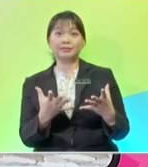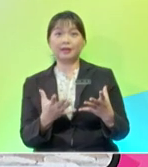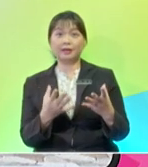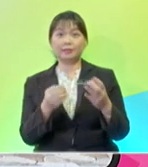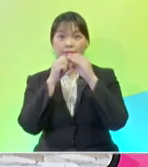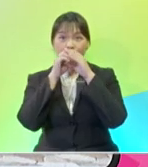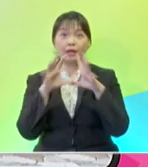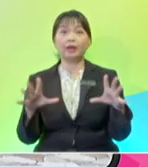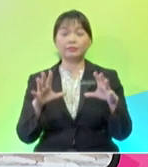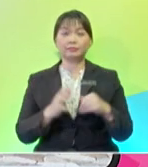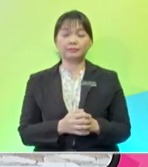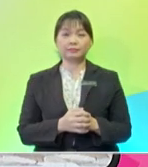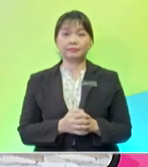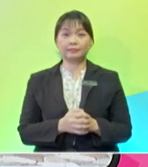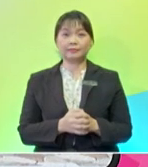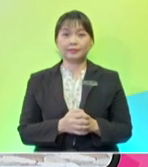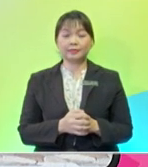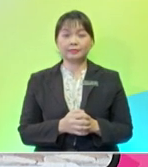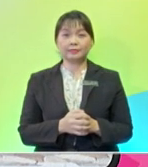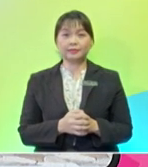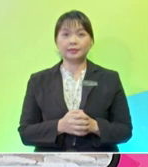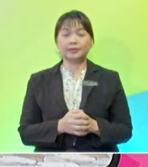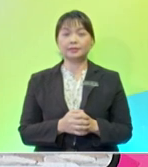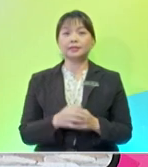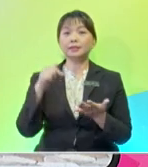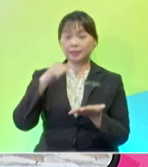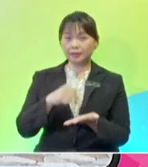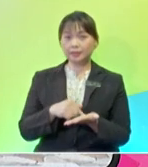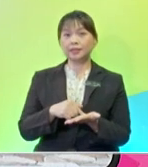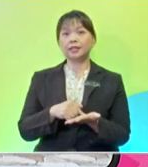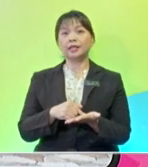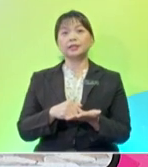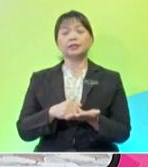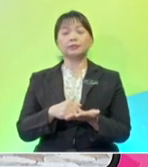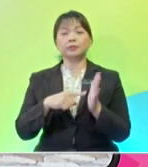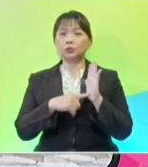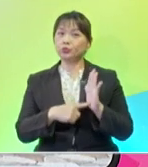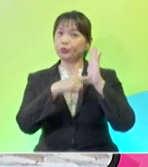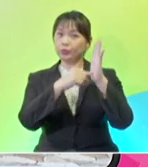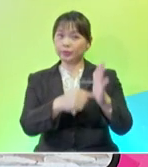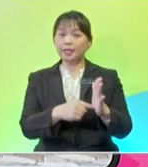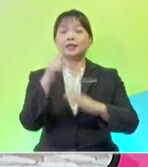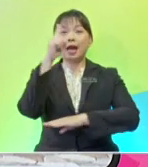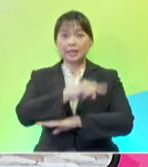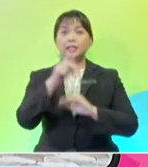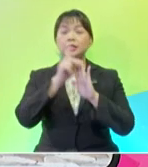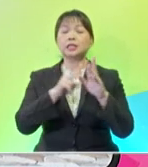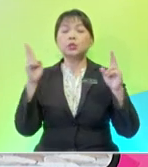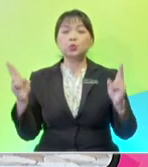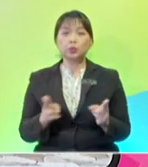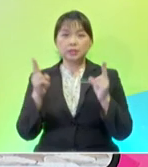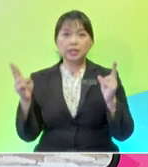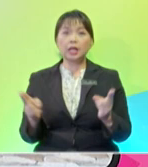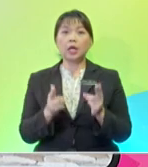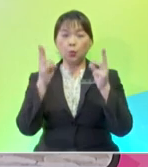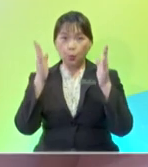ini menunjukkan hari kamis sekolah Oke gue nak cerita Oke